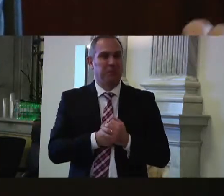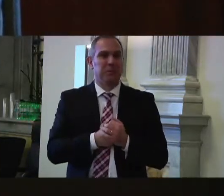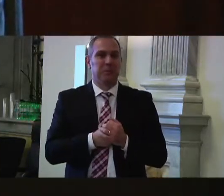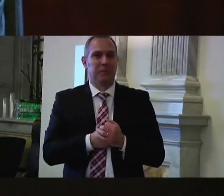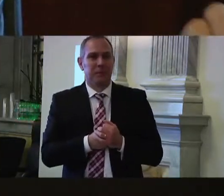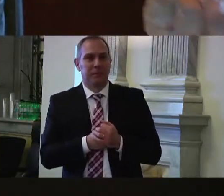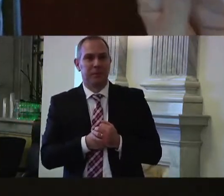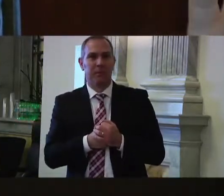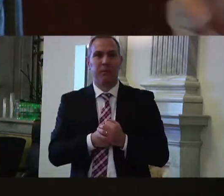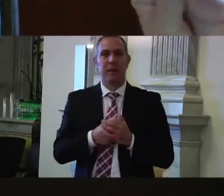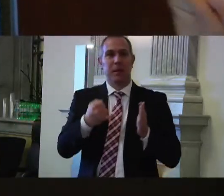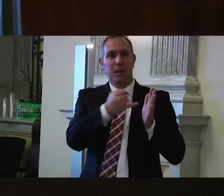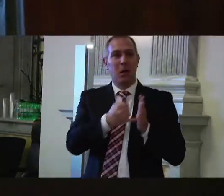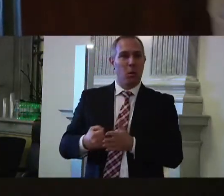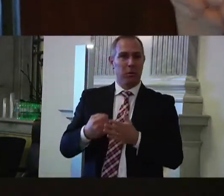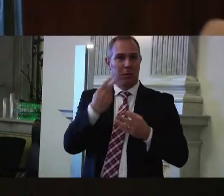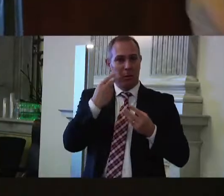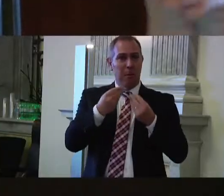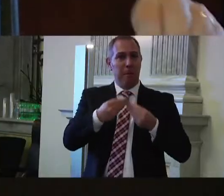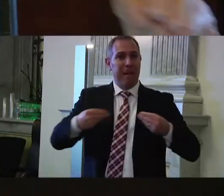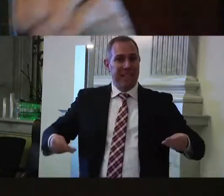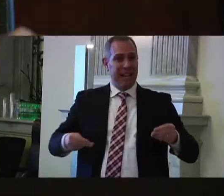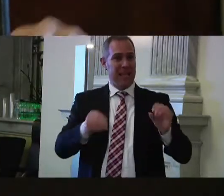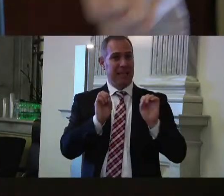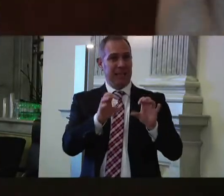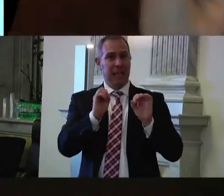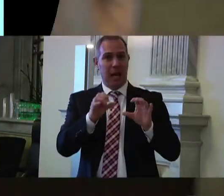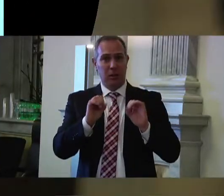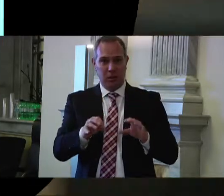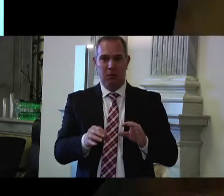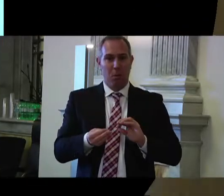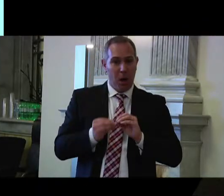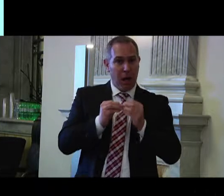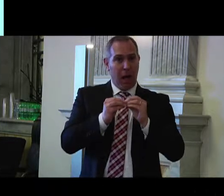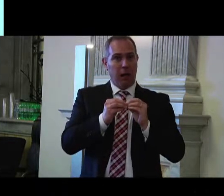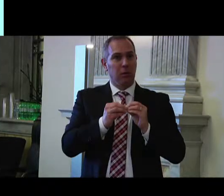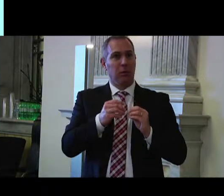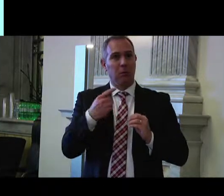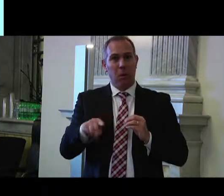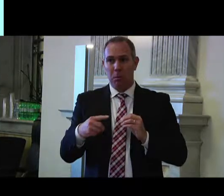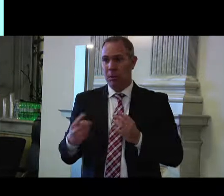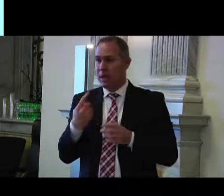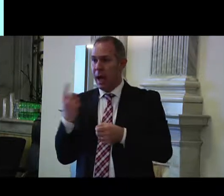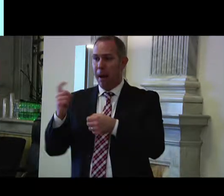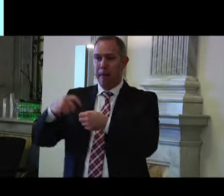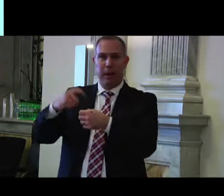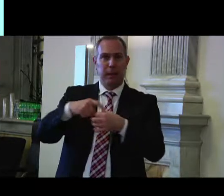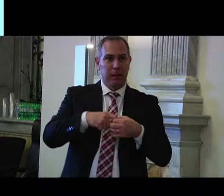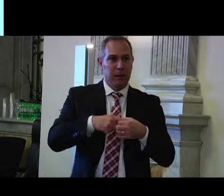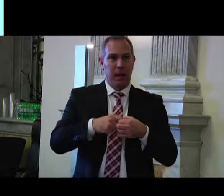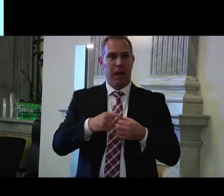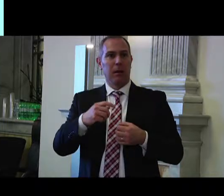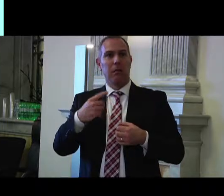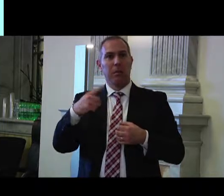più nello specifico, quindi materiali didattici che sono stati appositamente realizzati dal partenariato di App4U per